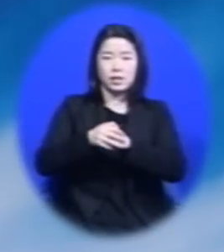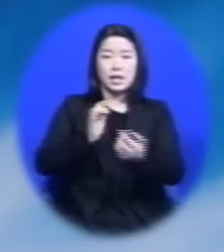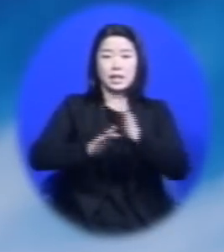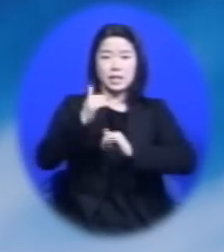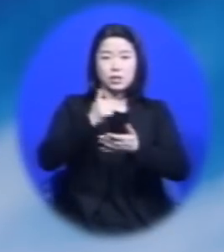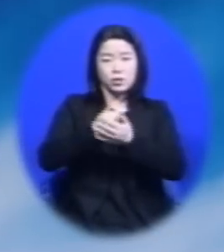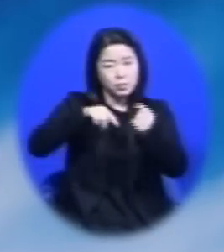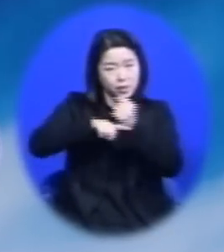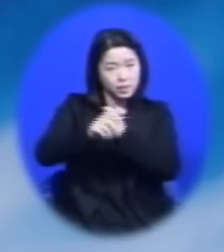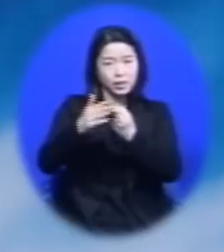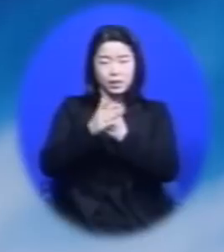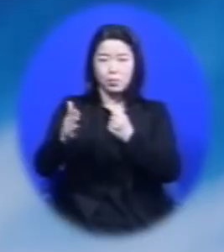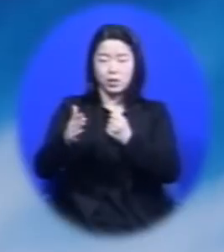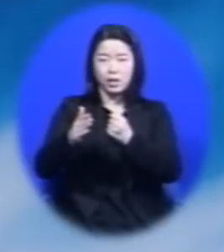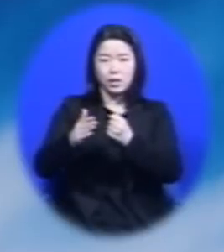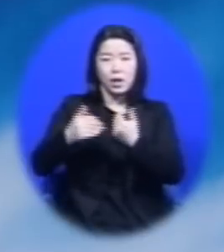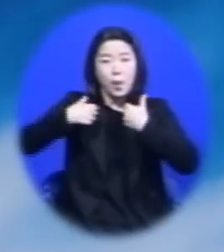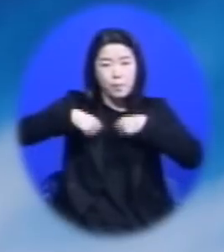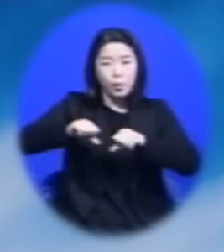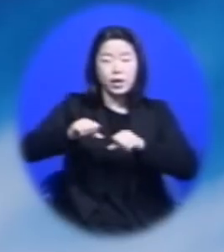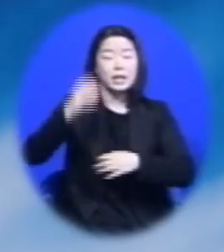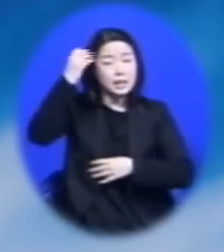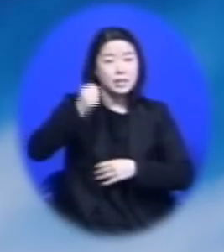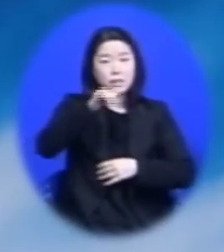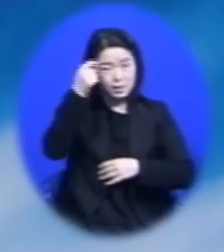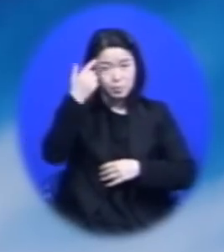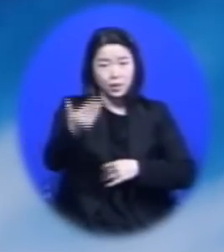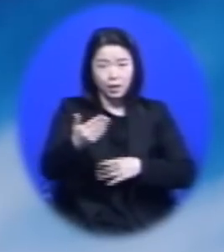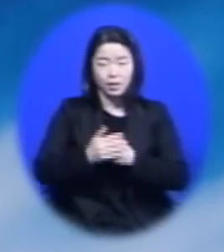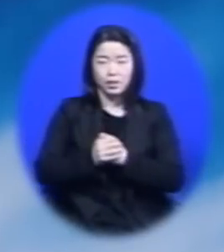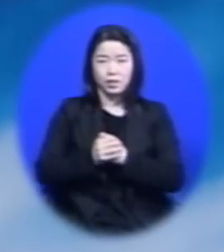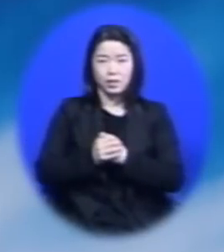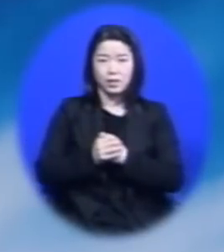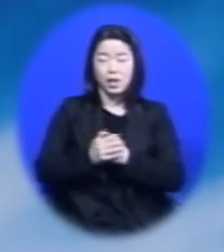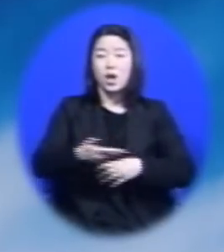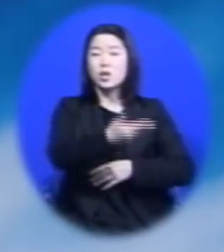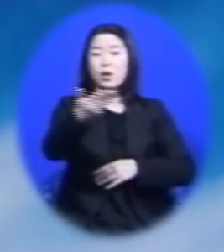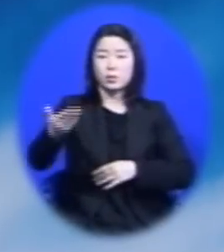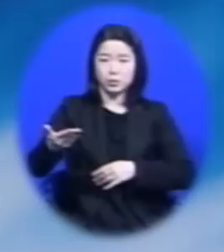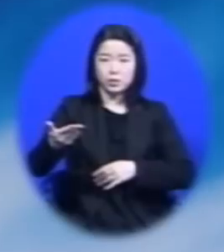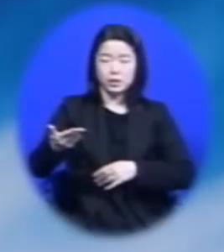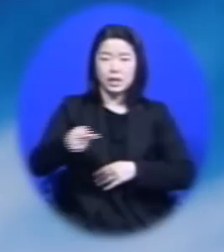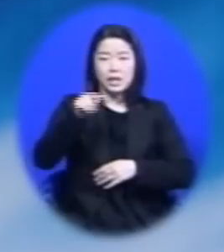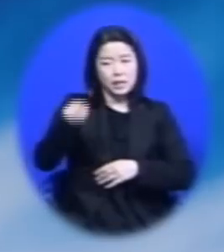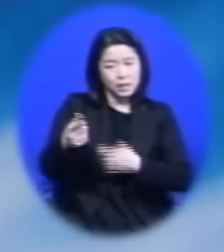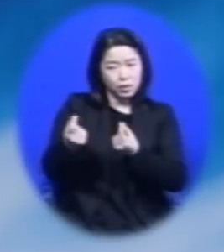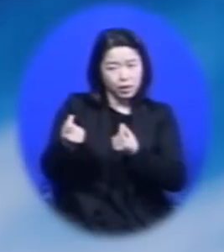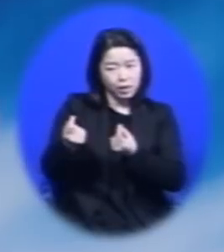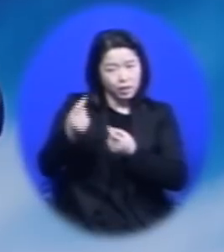예수님의 뜻이기 때문에 꺾어 본 기억이 있습니까 여러분은 이렇게 하는게